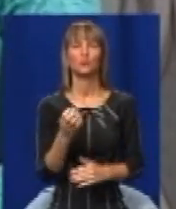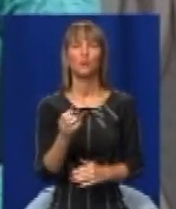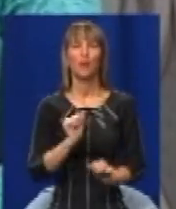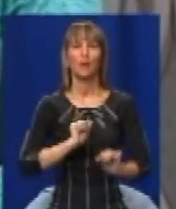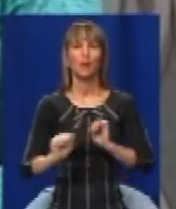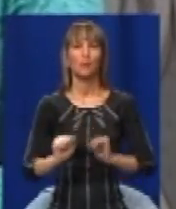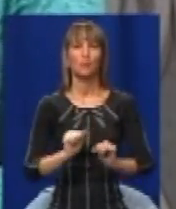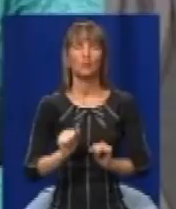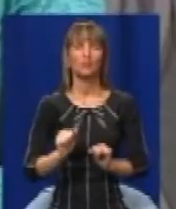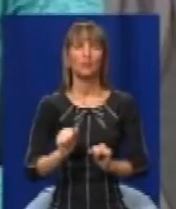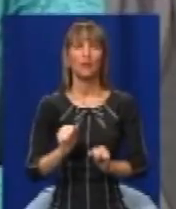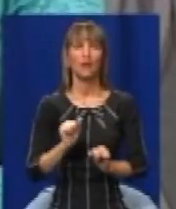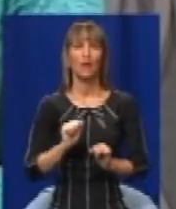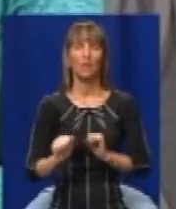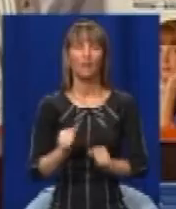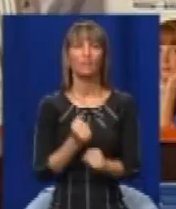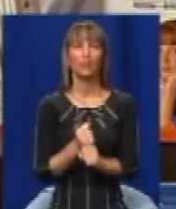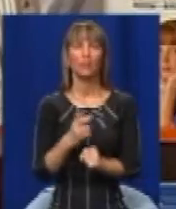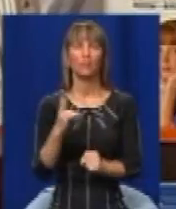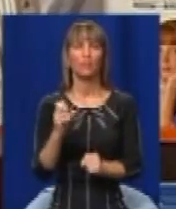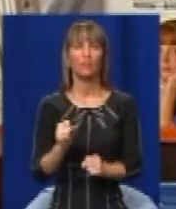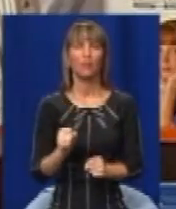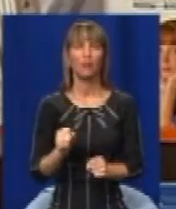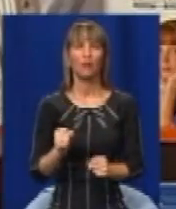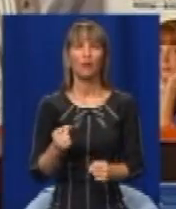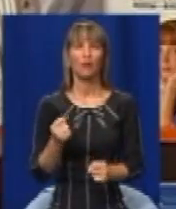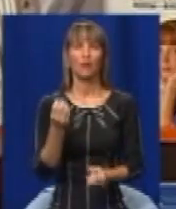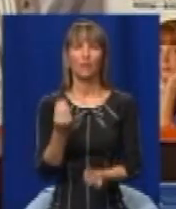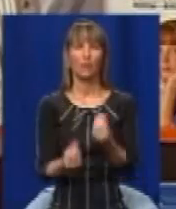взагалі виконують на ігрових майданчиках? Режисер, він